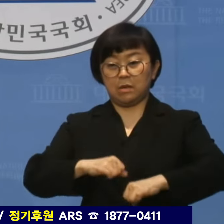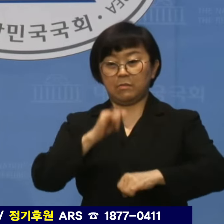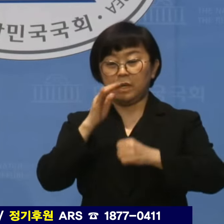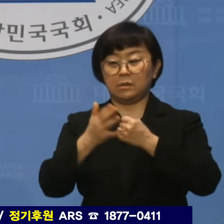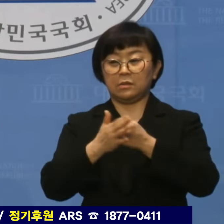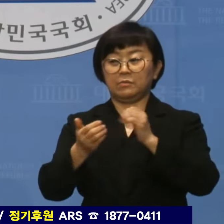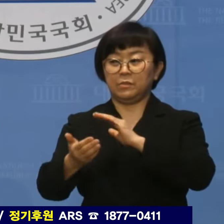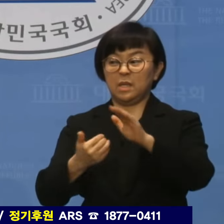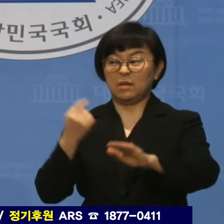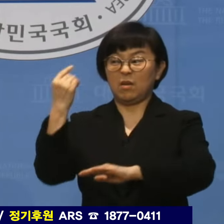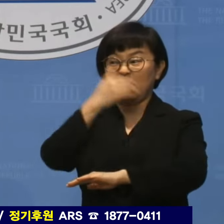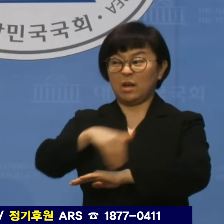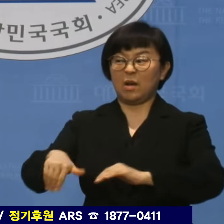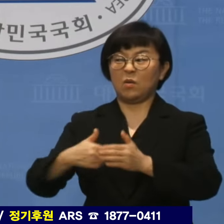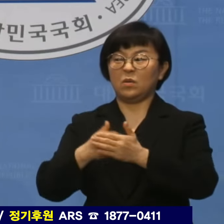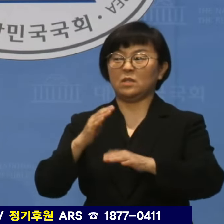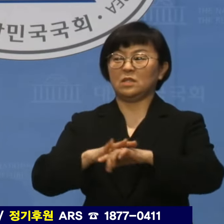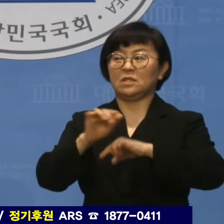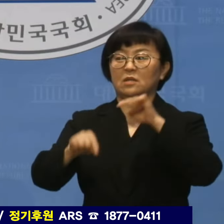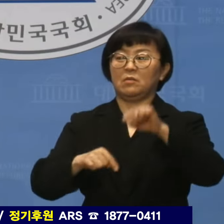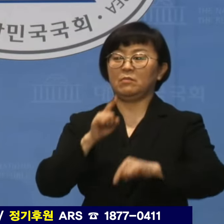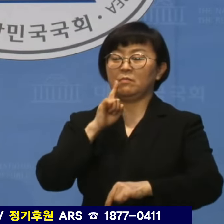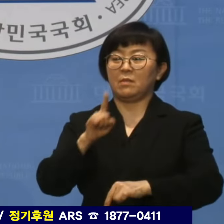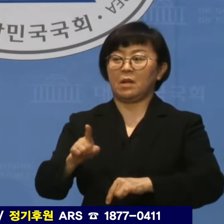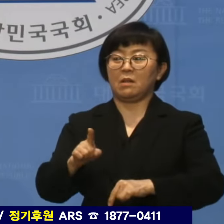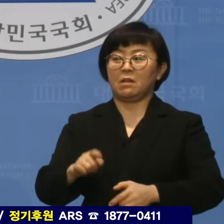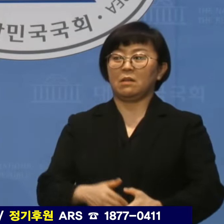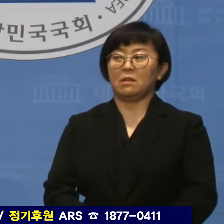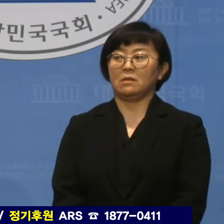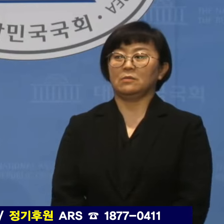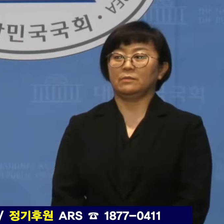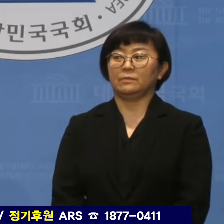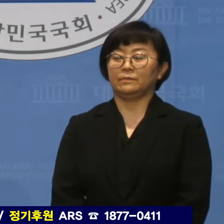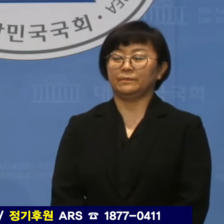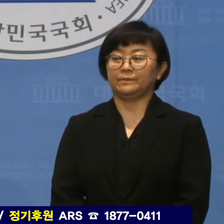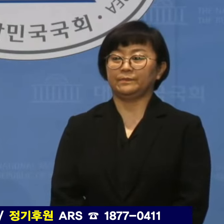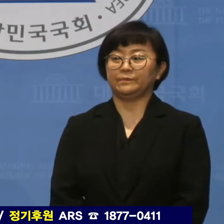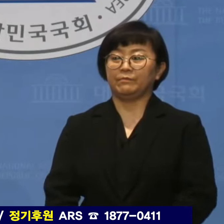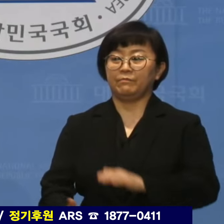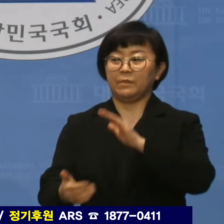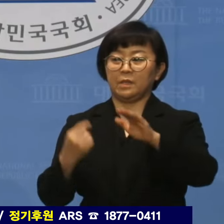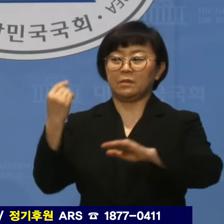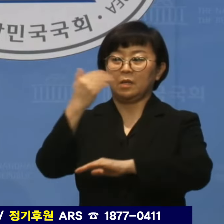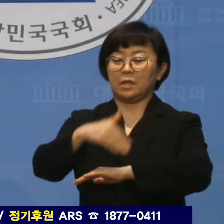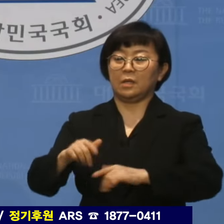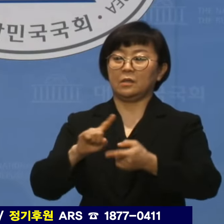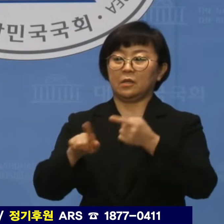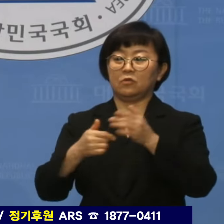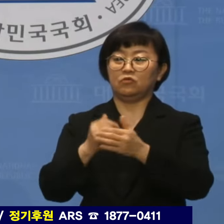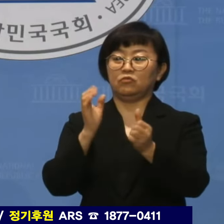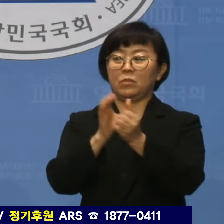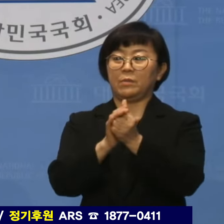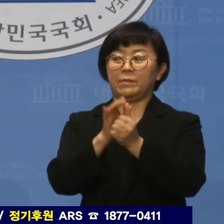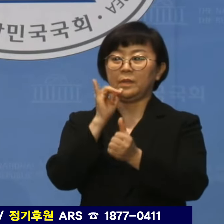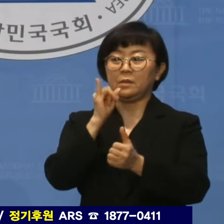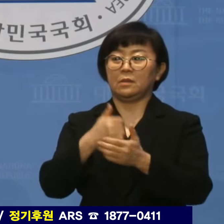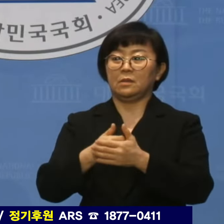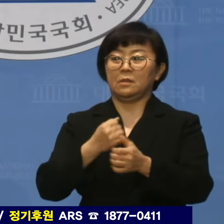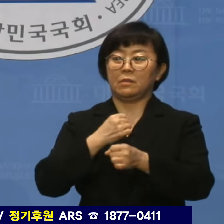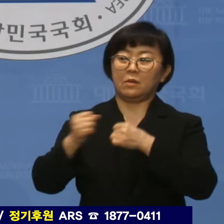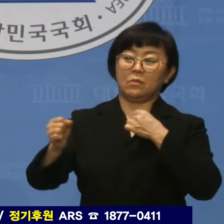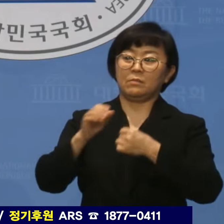것을 사전에 계획하고 실행한 것이라고 매도했습니다. 사전에 계획했다는 누명을 씌우는